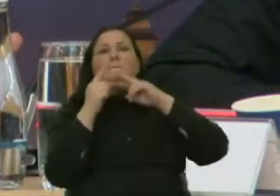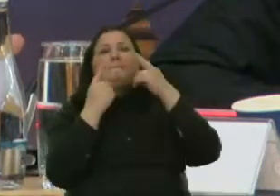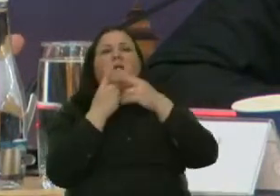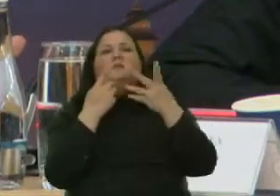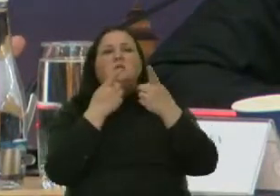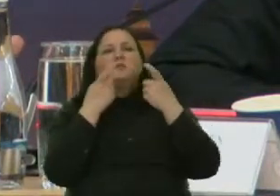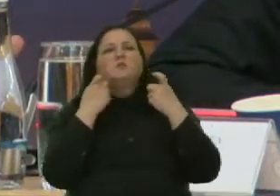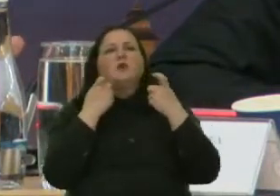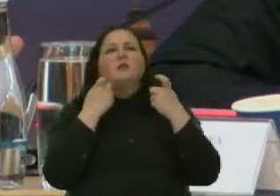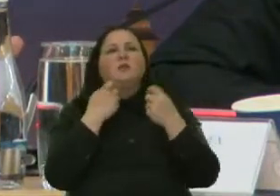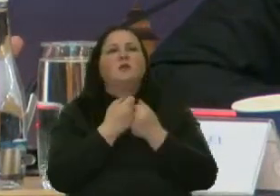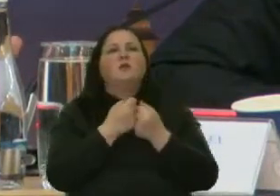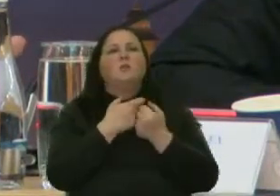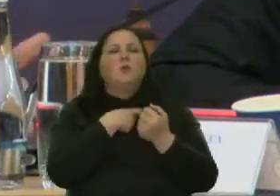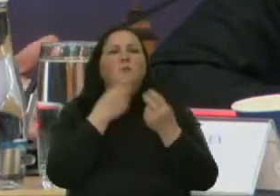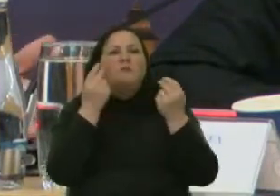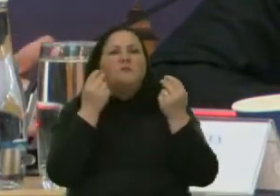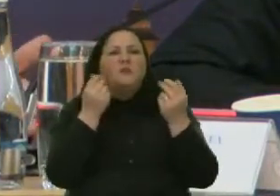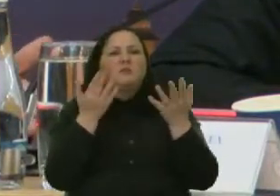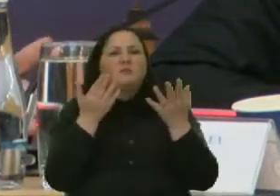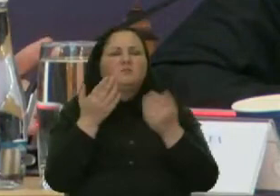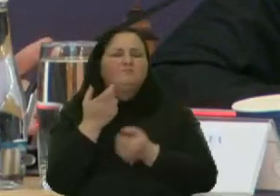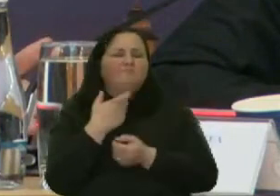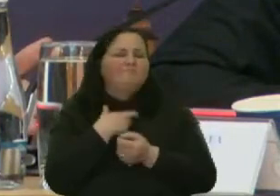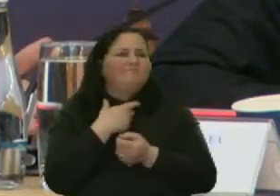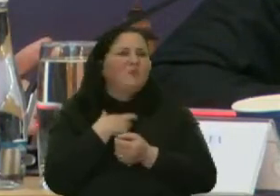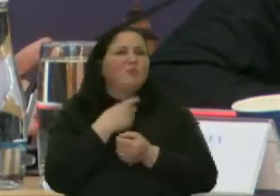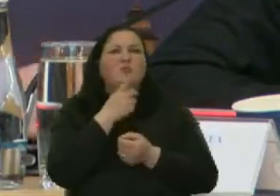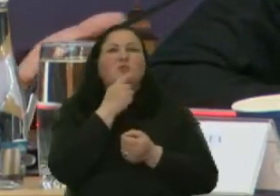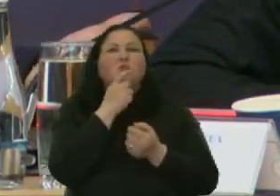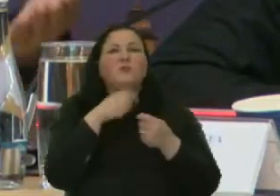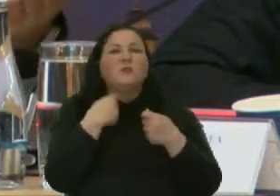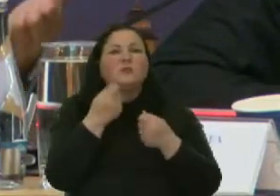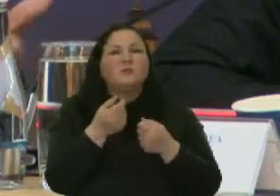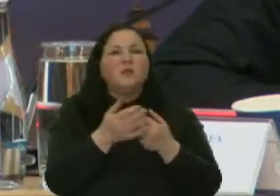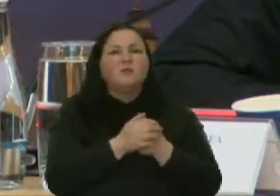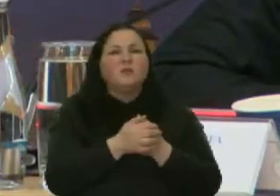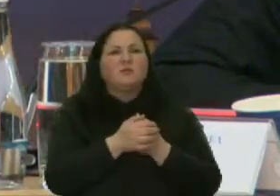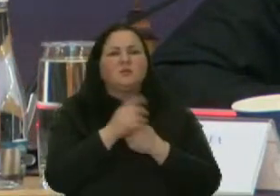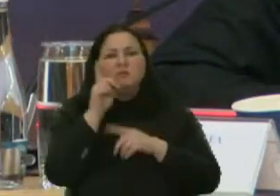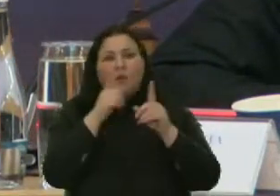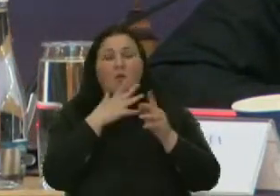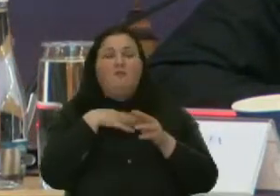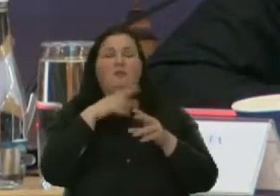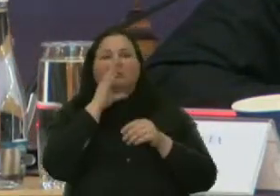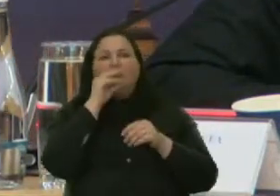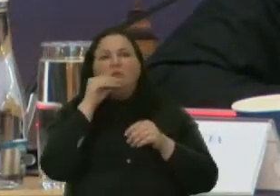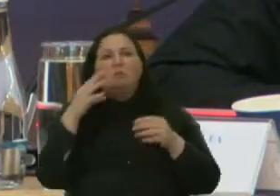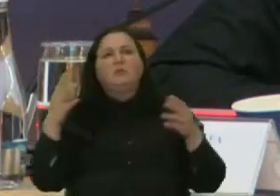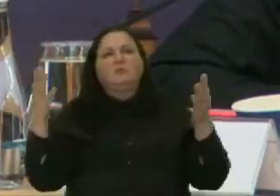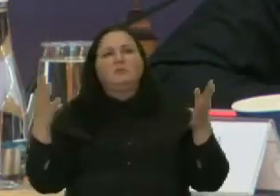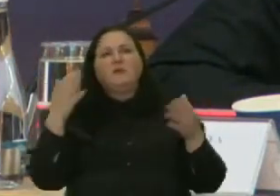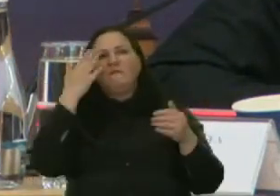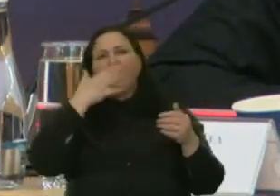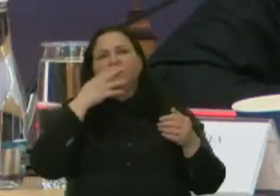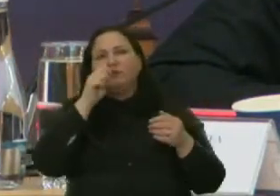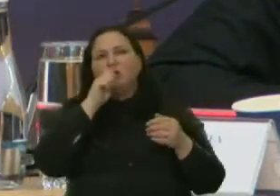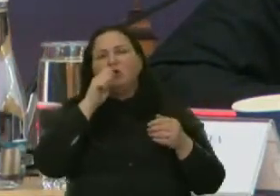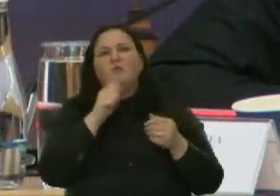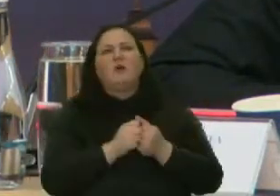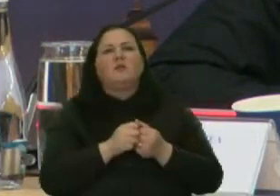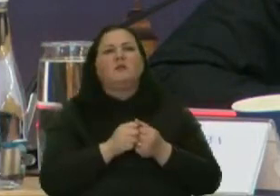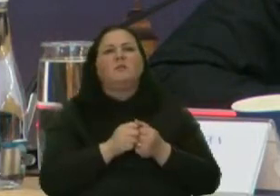toate sursele de finanțare la care te uiți din lume N ai nici o șansă să poți s o finanțezi bun Dacă vrei să vorbești în fața microfoanelor